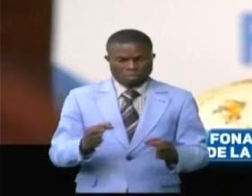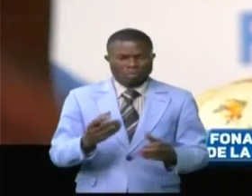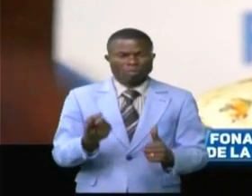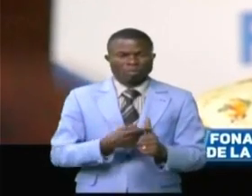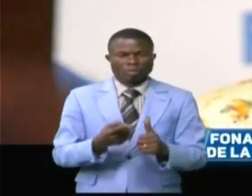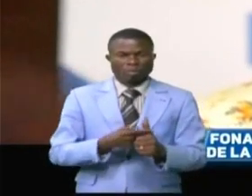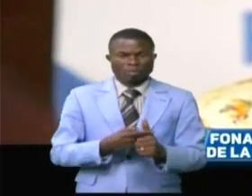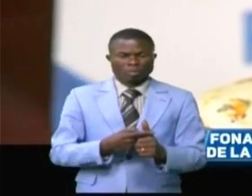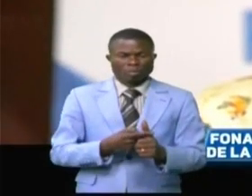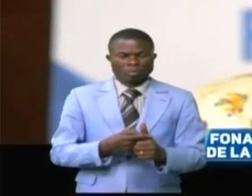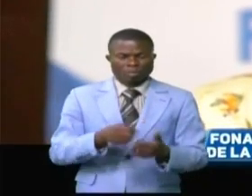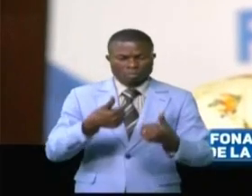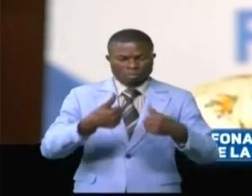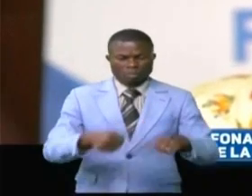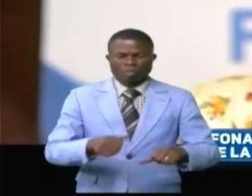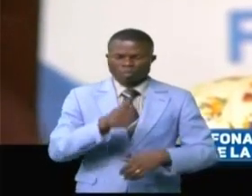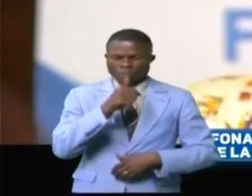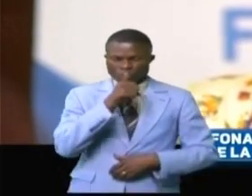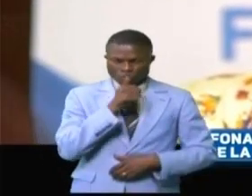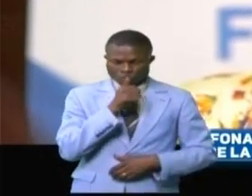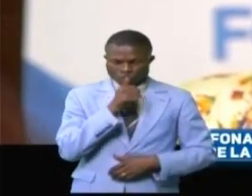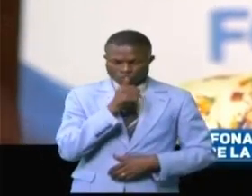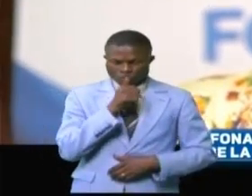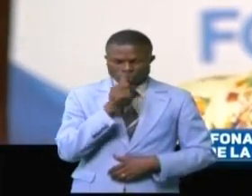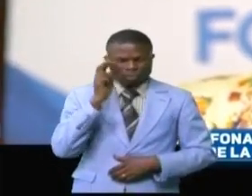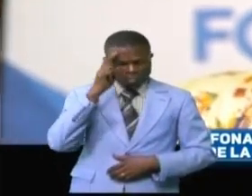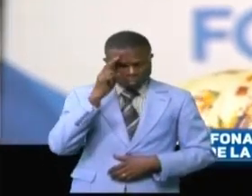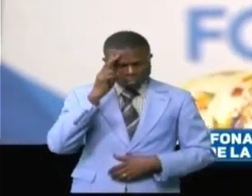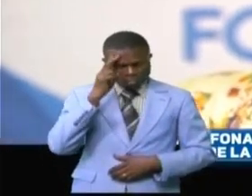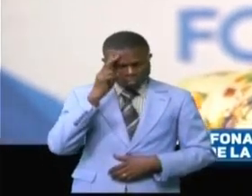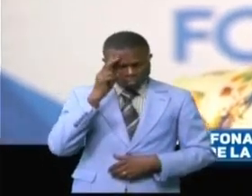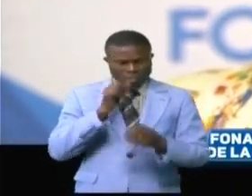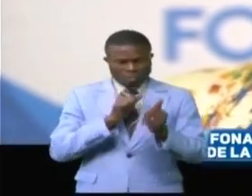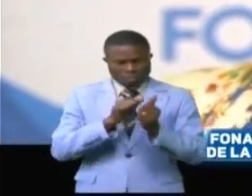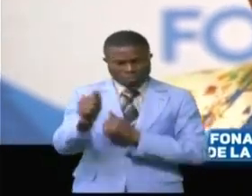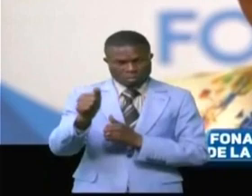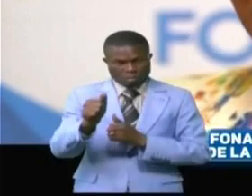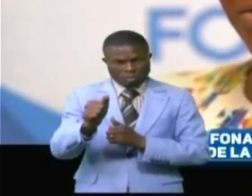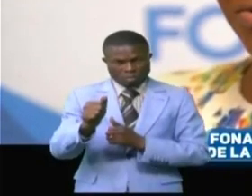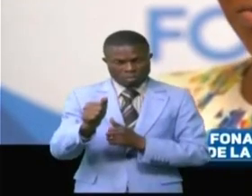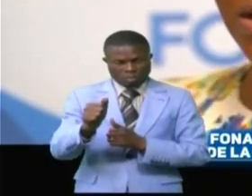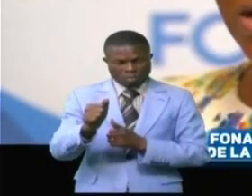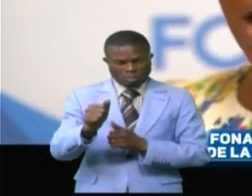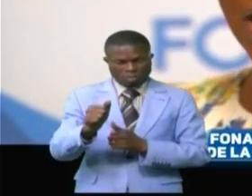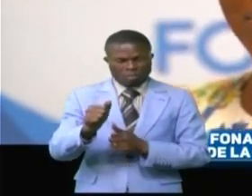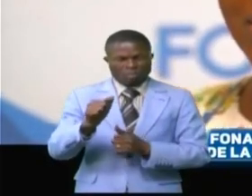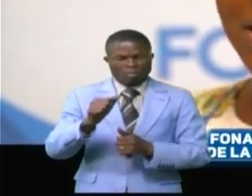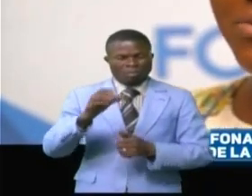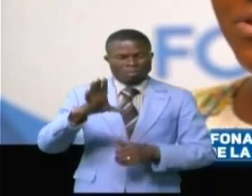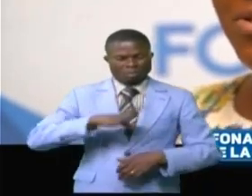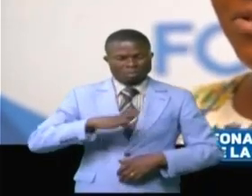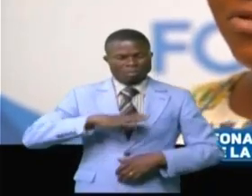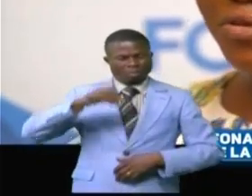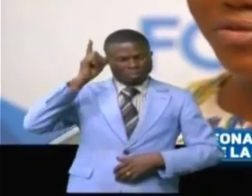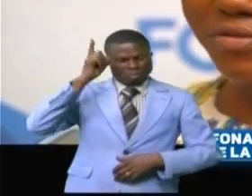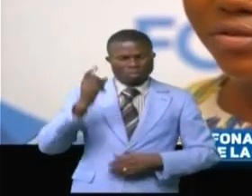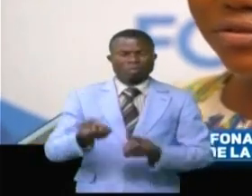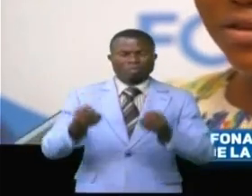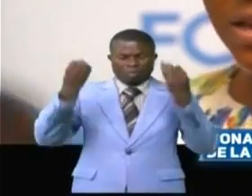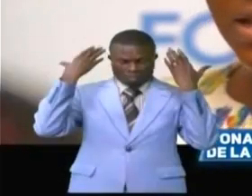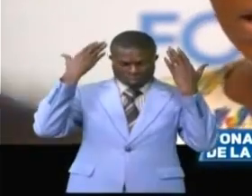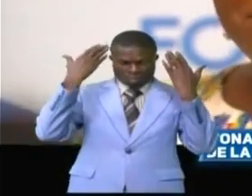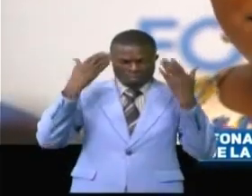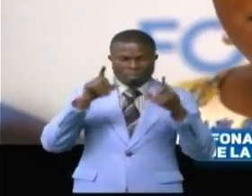à briser le silence pour pouvoir passer de l'étape de victimisation à l'étape de